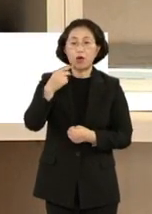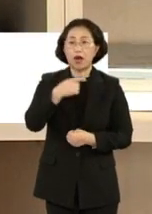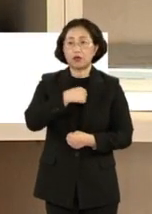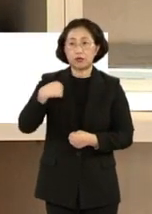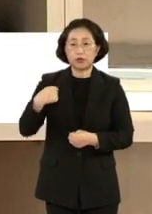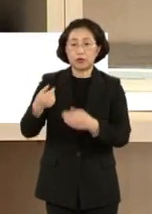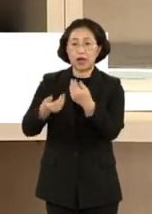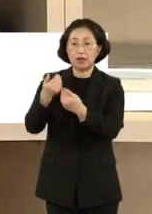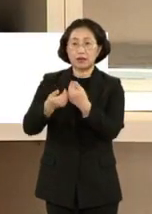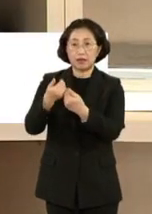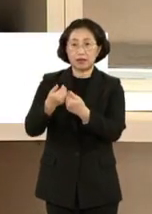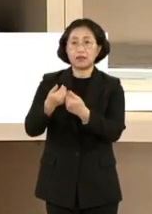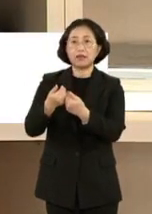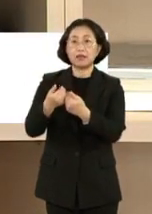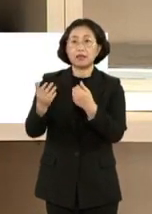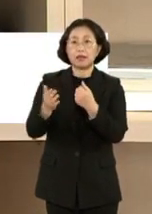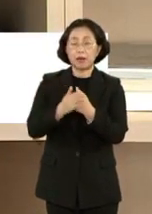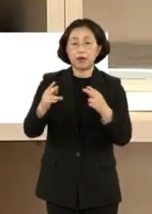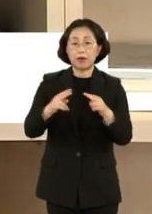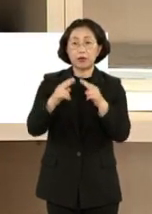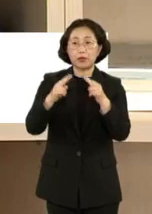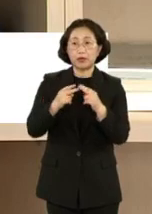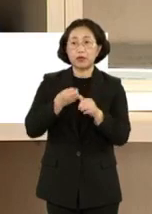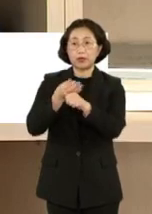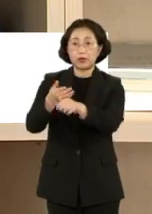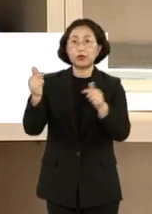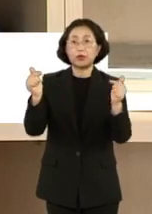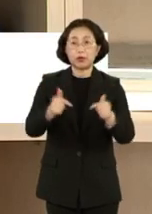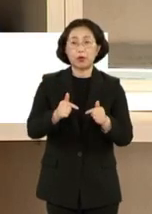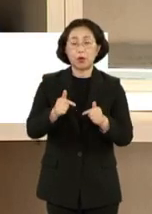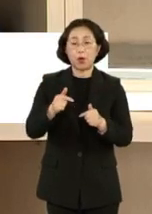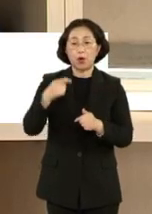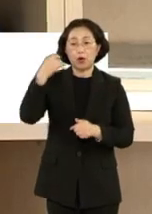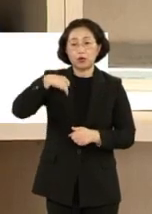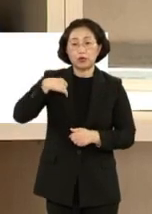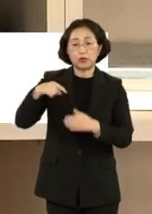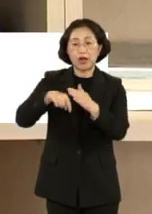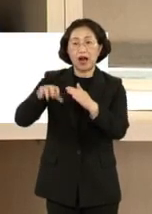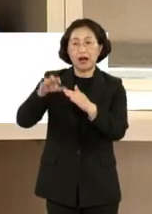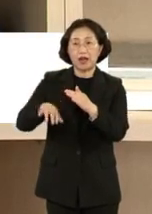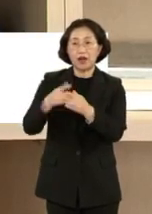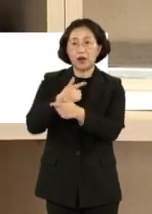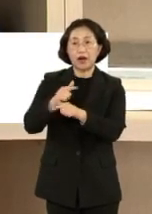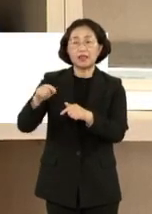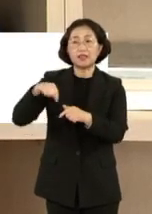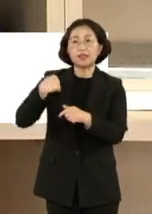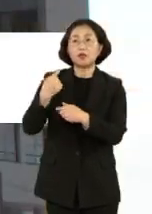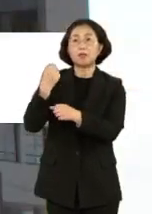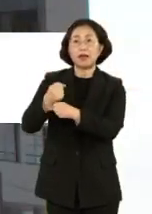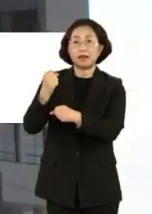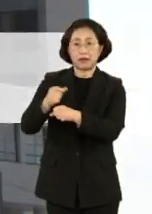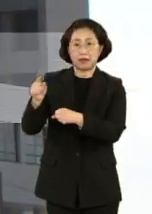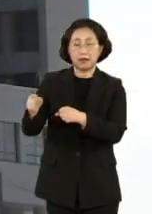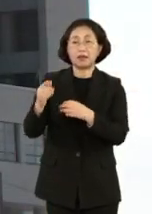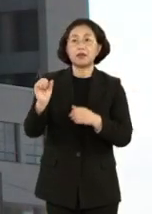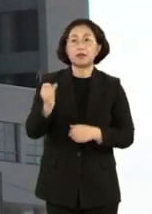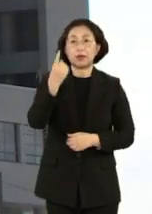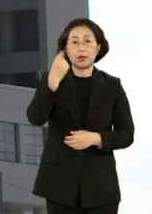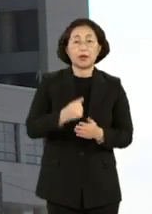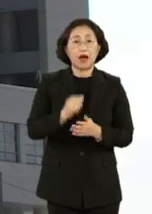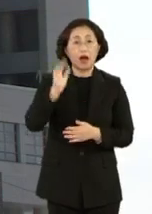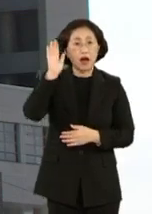장비가 많이 수출이 감소했고 중국 내부적으로도 국산화율이 많이 제고된 것이 한 원인이라고 될 수 있겠습니다.